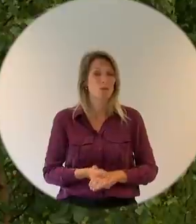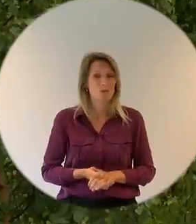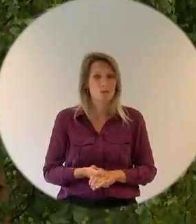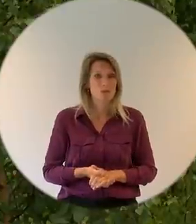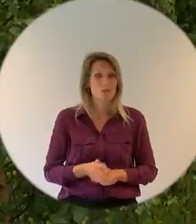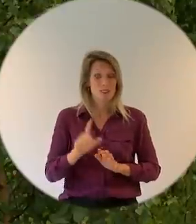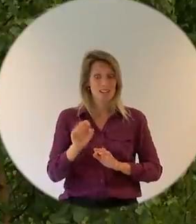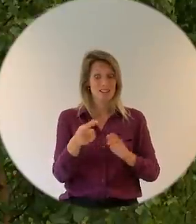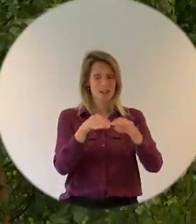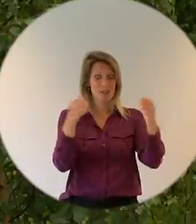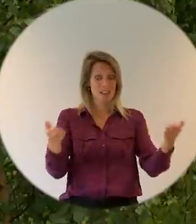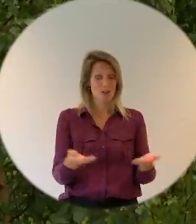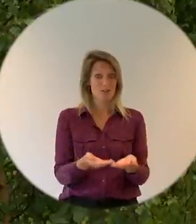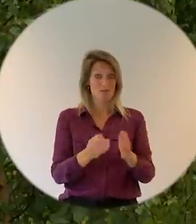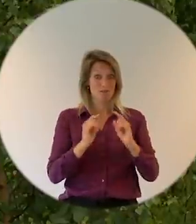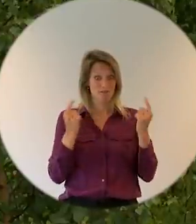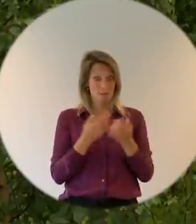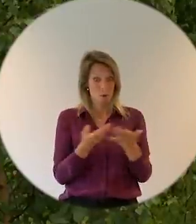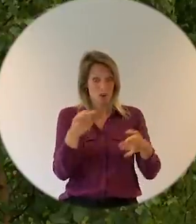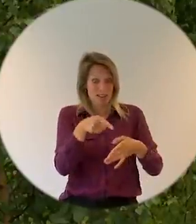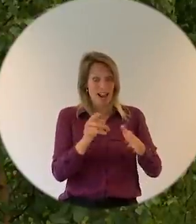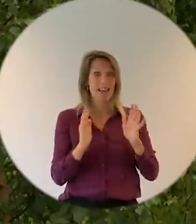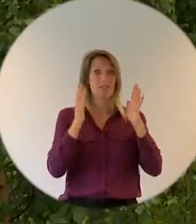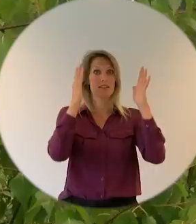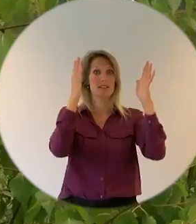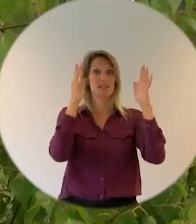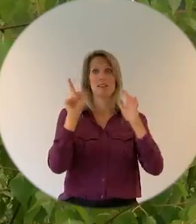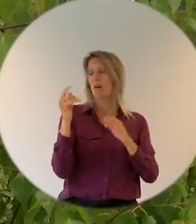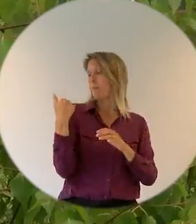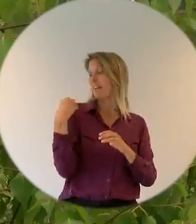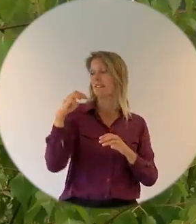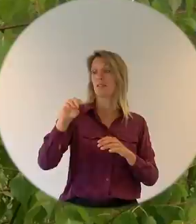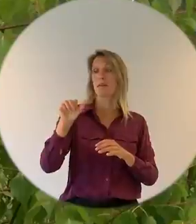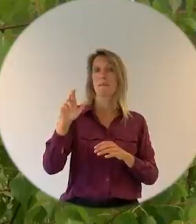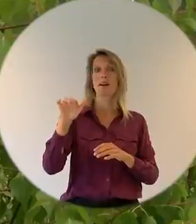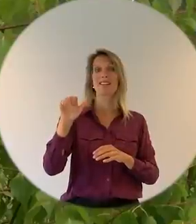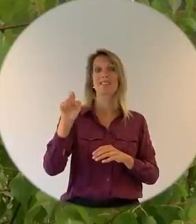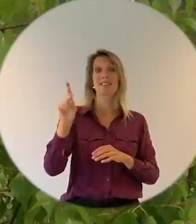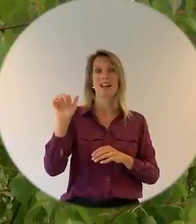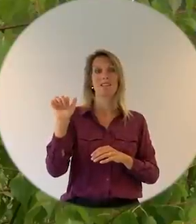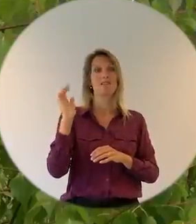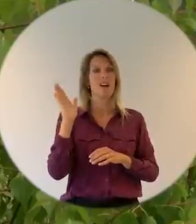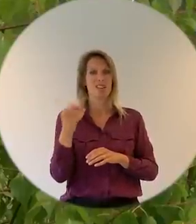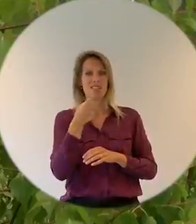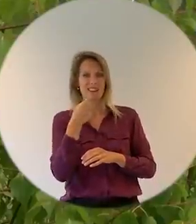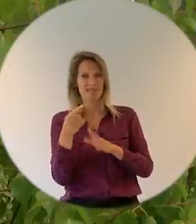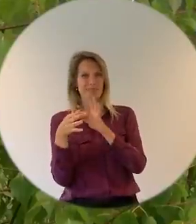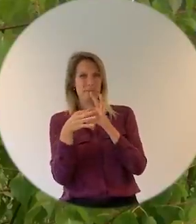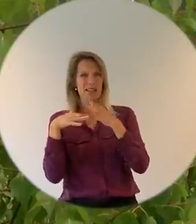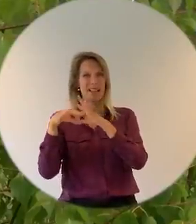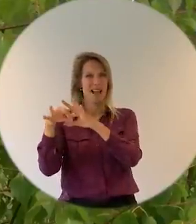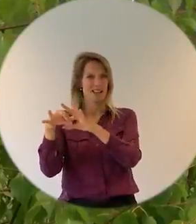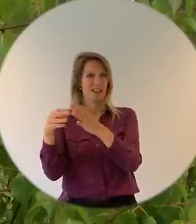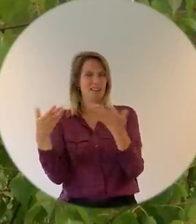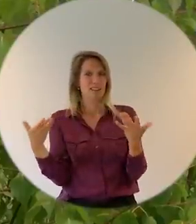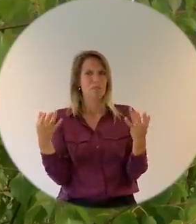wereld mogen wij leven. Maar, Mariska die zei het al bij de inleiding, hoe doe je dat nu? Hoe